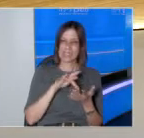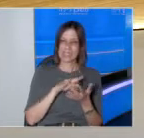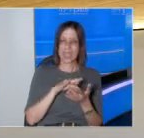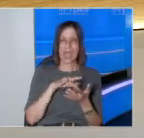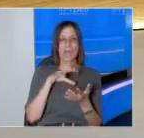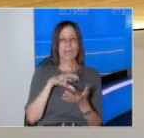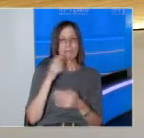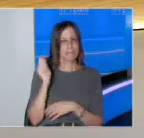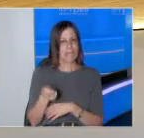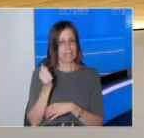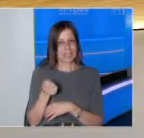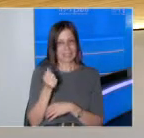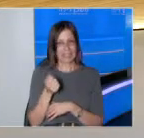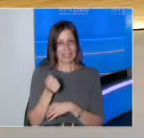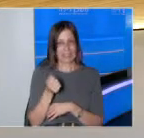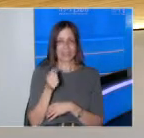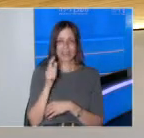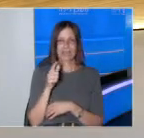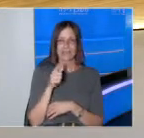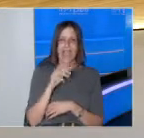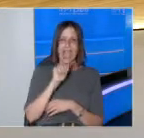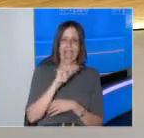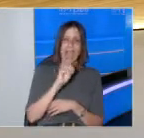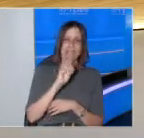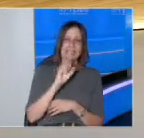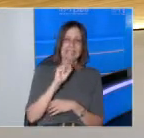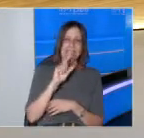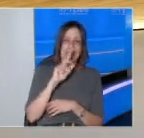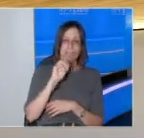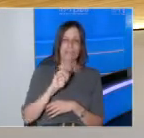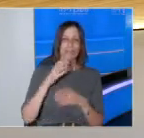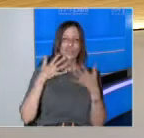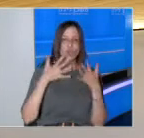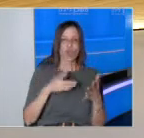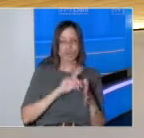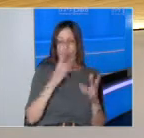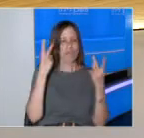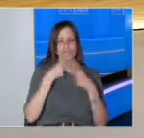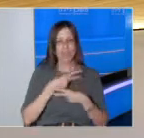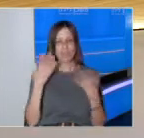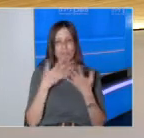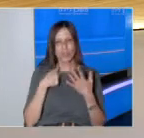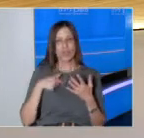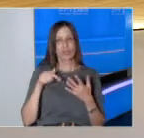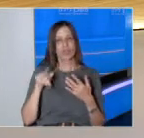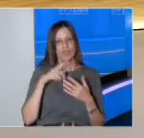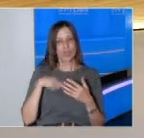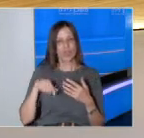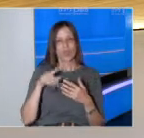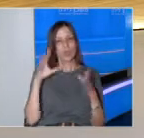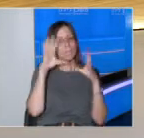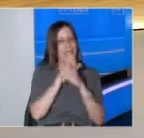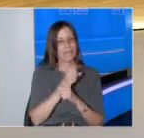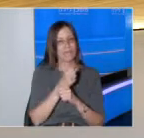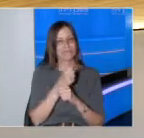במליאת הכנסת, ואמסלם, חבר הכנסת, תוקף אותו. אם לא הבנתם איפה אנחנו כאמור בערב